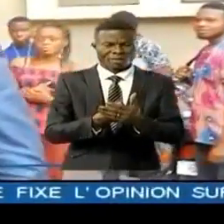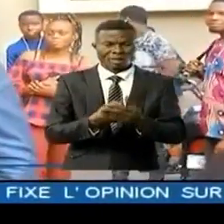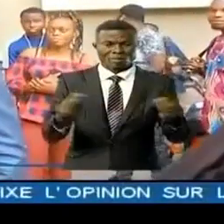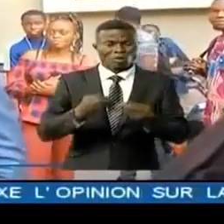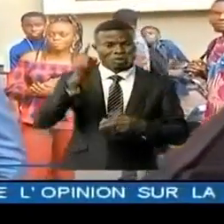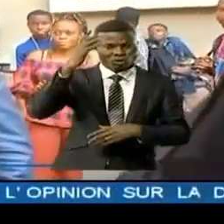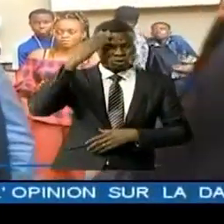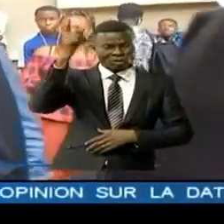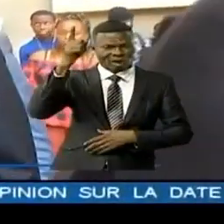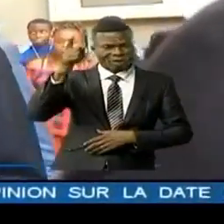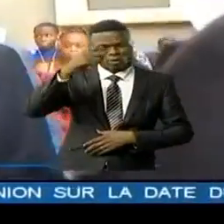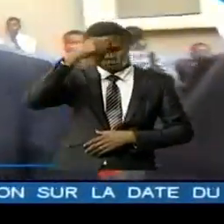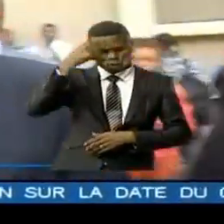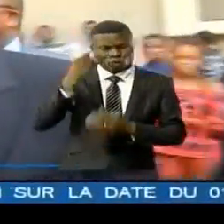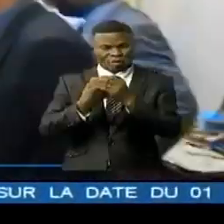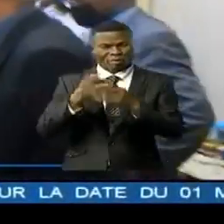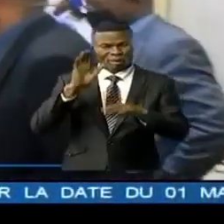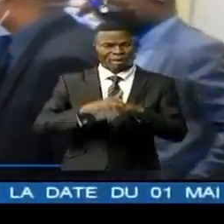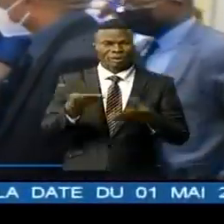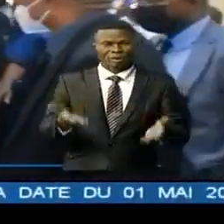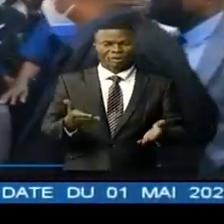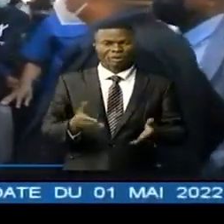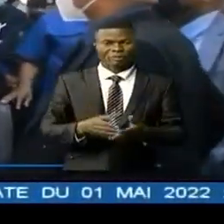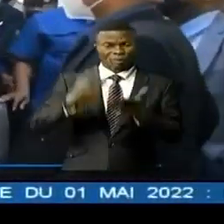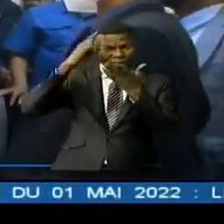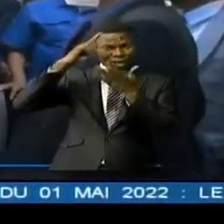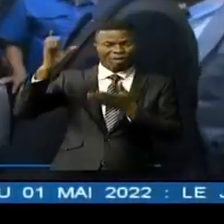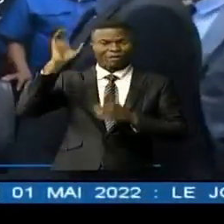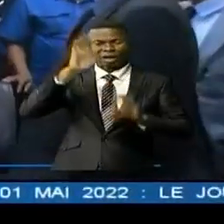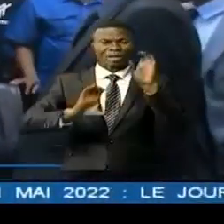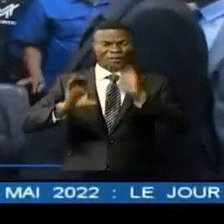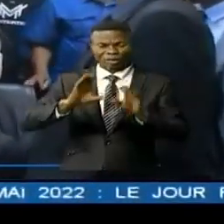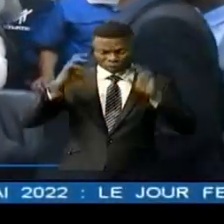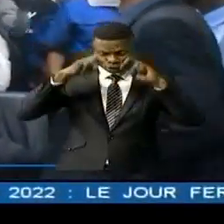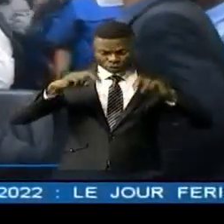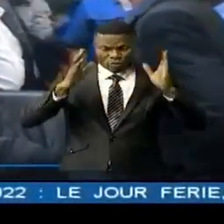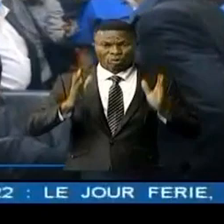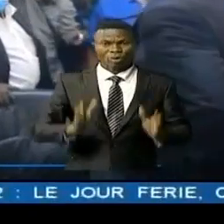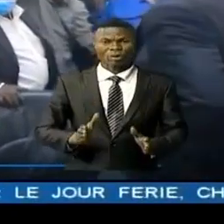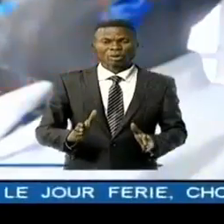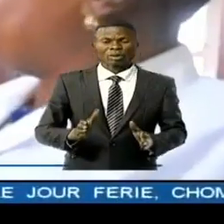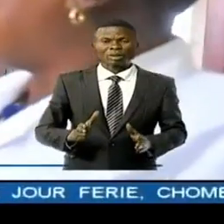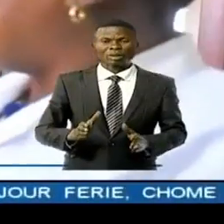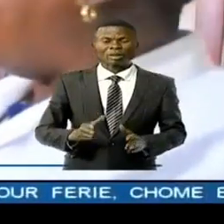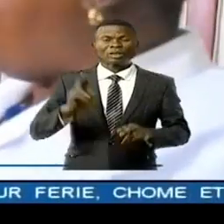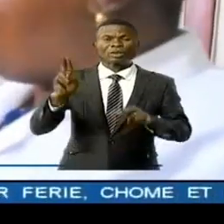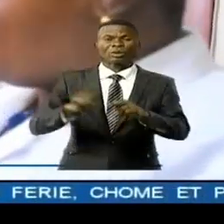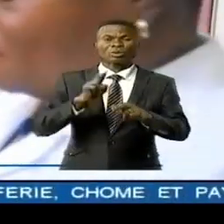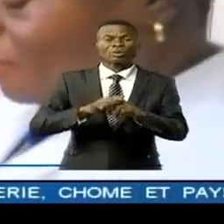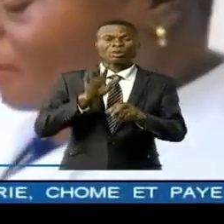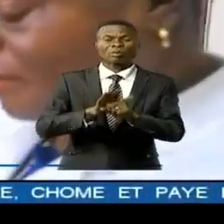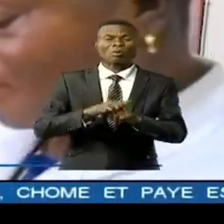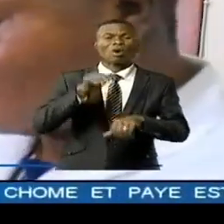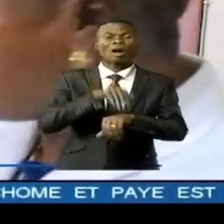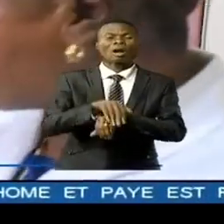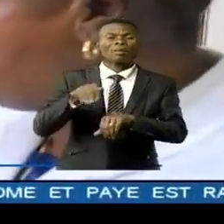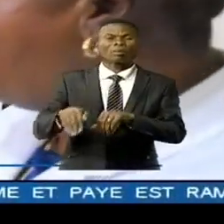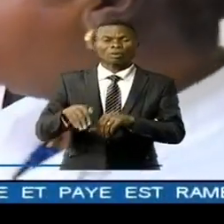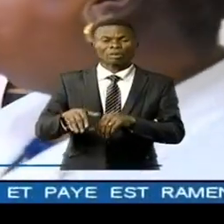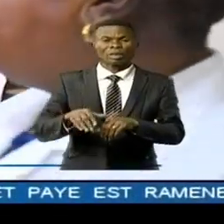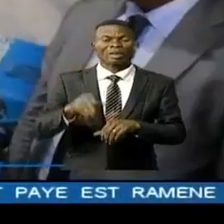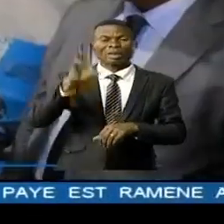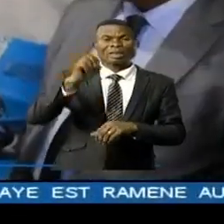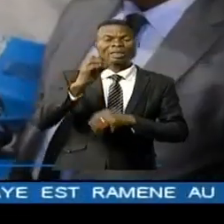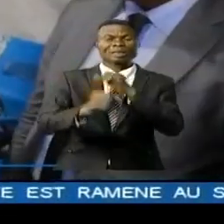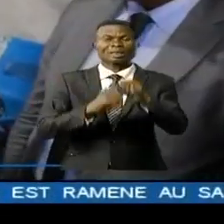mary kay un job à la faculté des sciences éminente chercheuse sur visage multiple du manioc il ya plus de 30